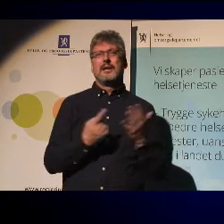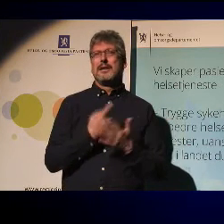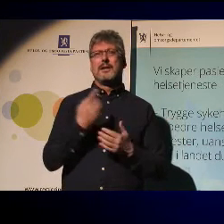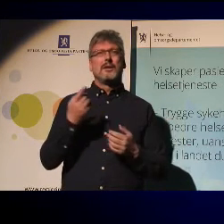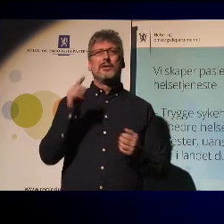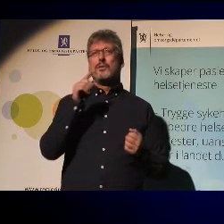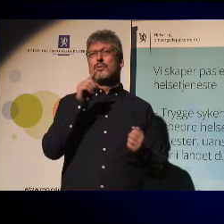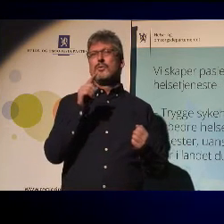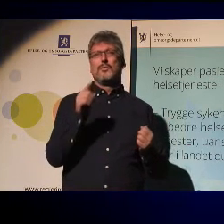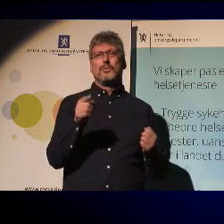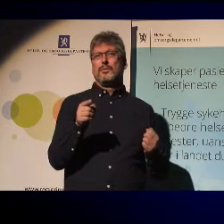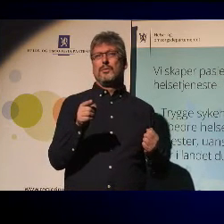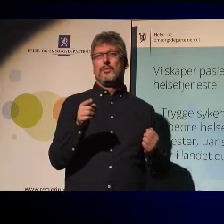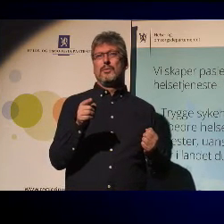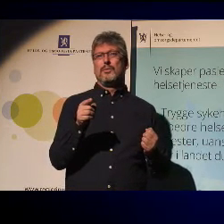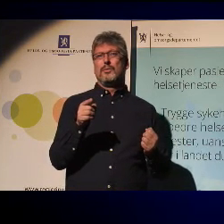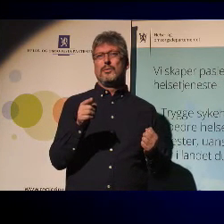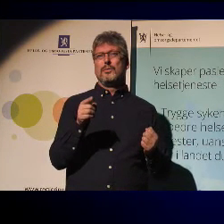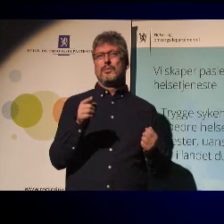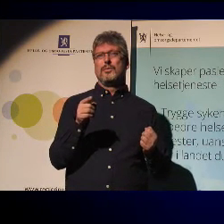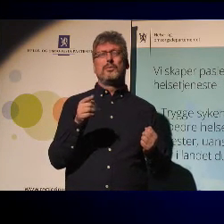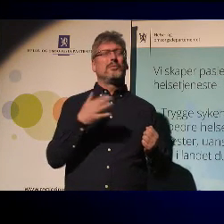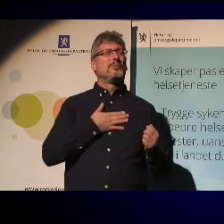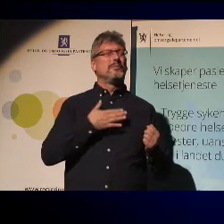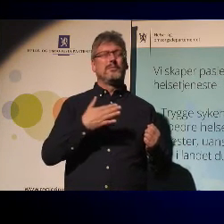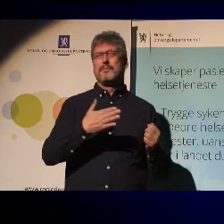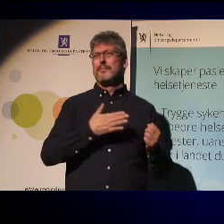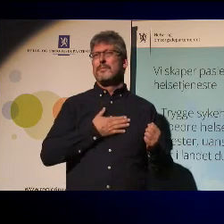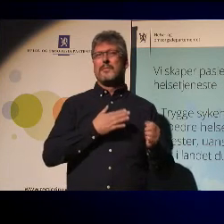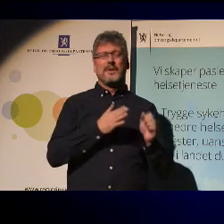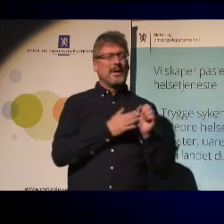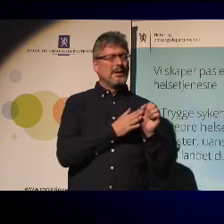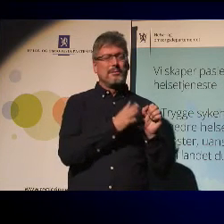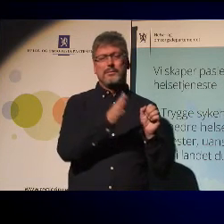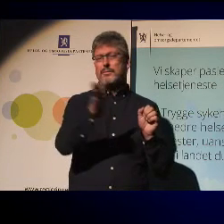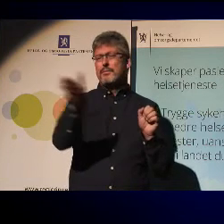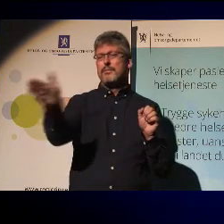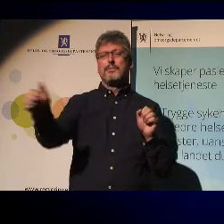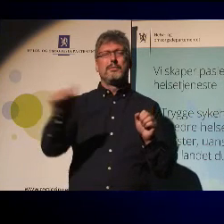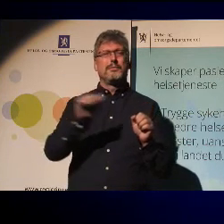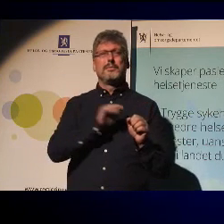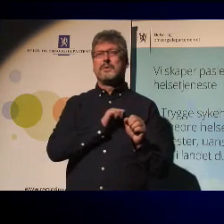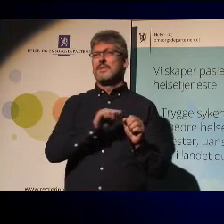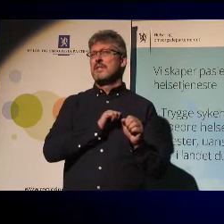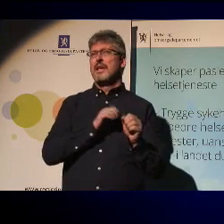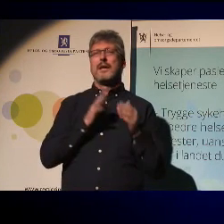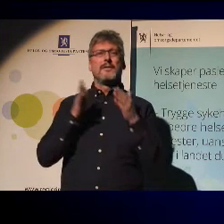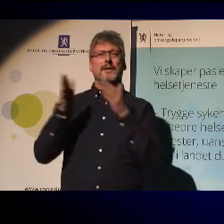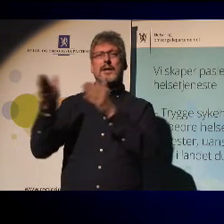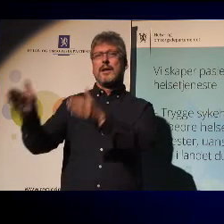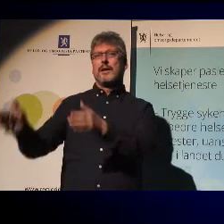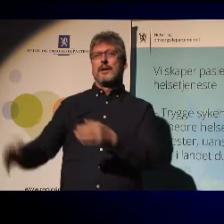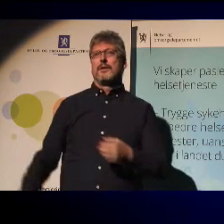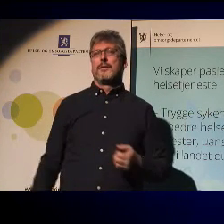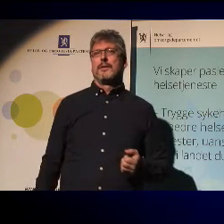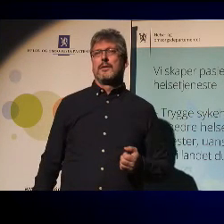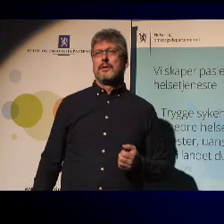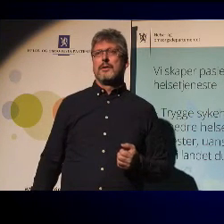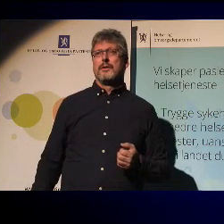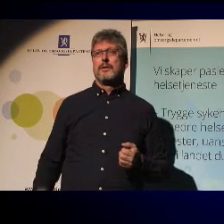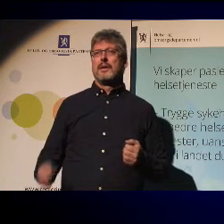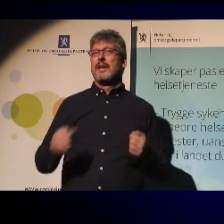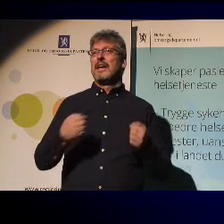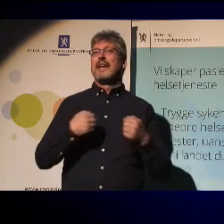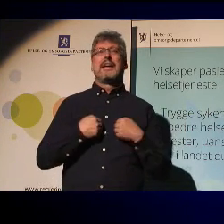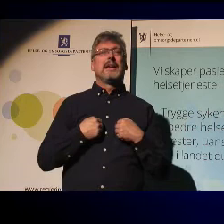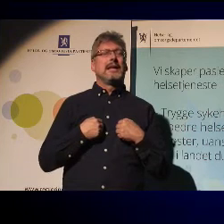Du ville gå din egen väg. Men jag